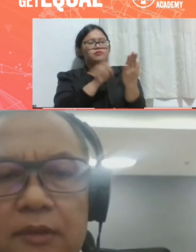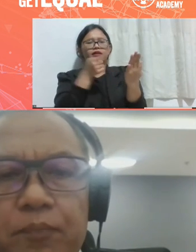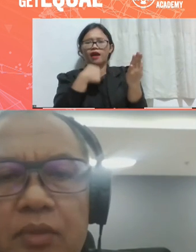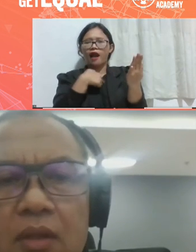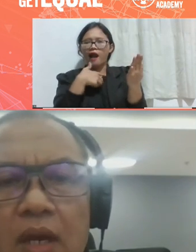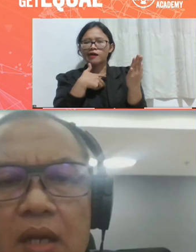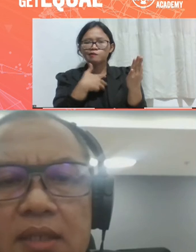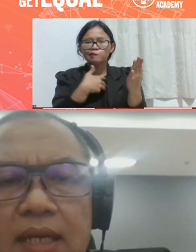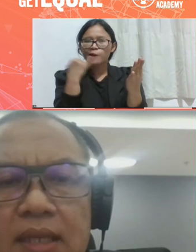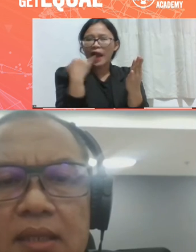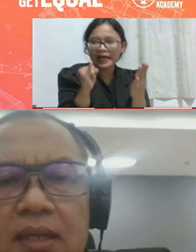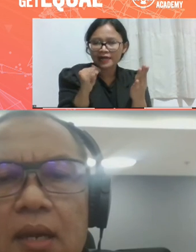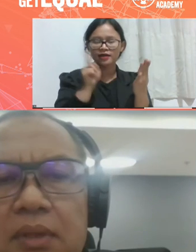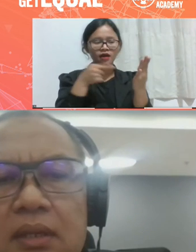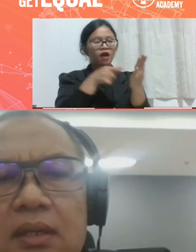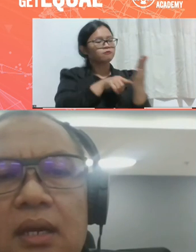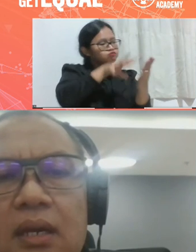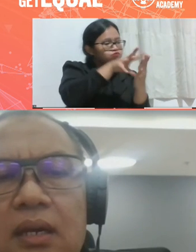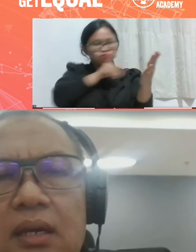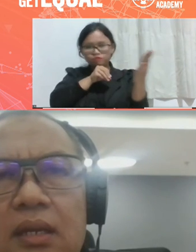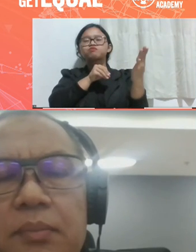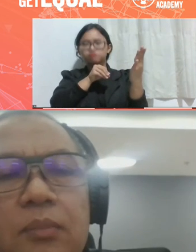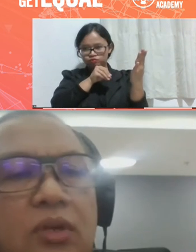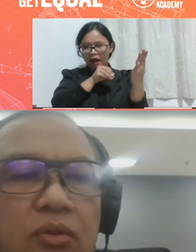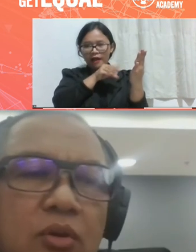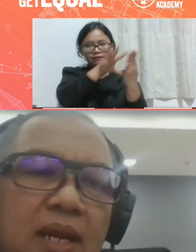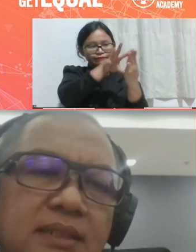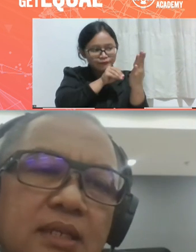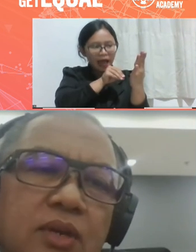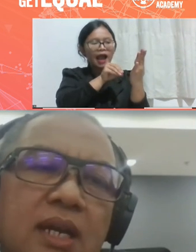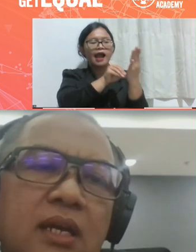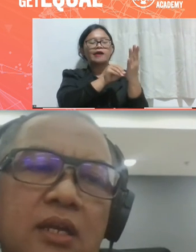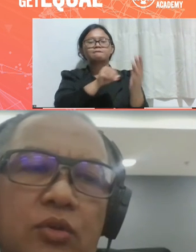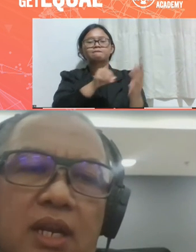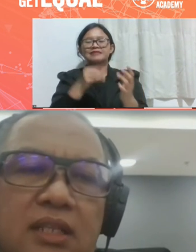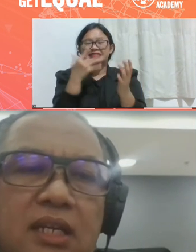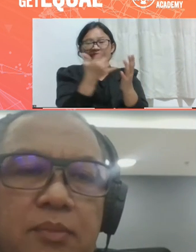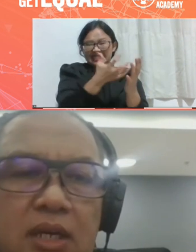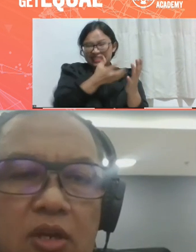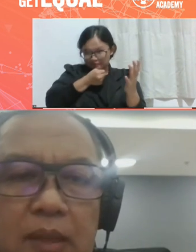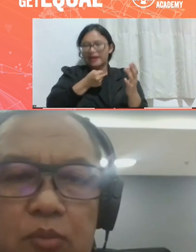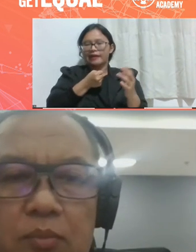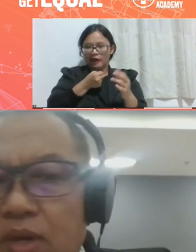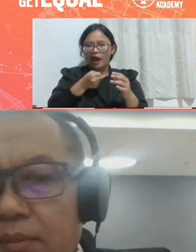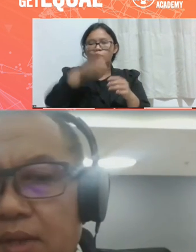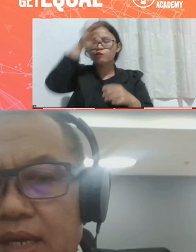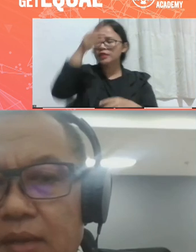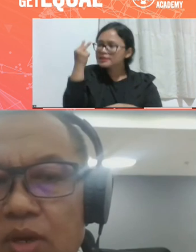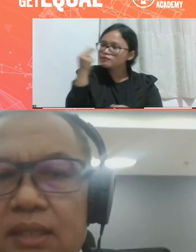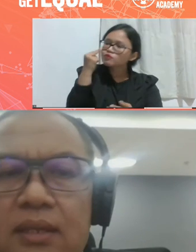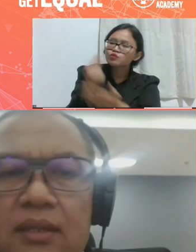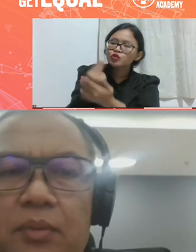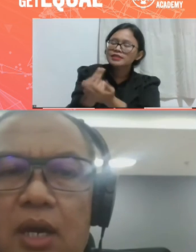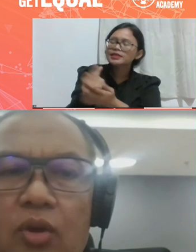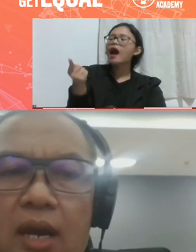atau dicatat, kami lebih mudah untuk melacak itu, karena URL link kan dibelikan oleh platform, bukan mereka yang